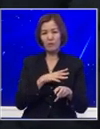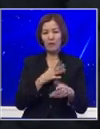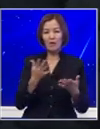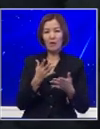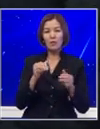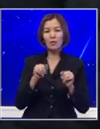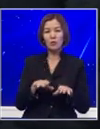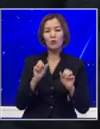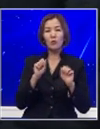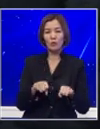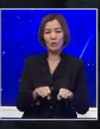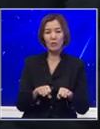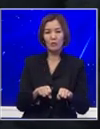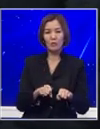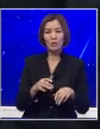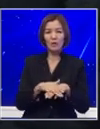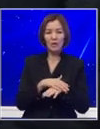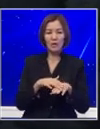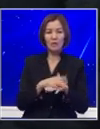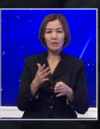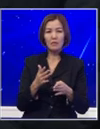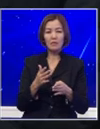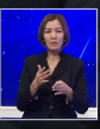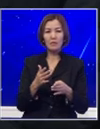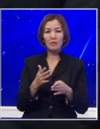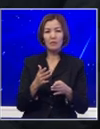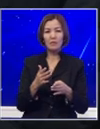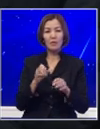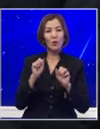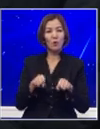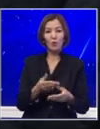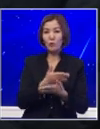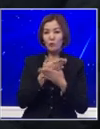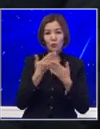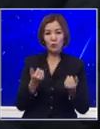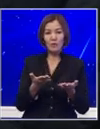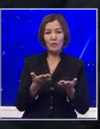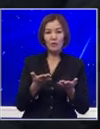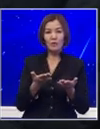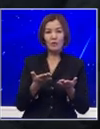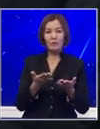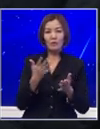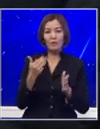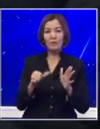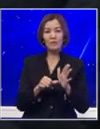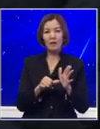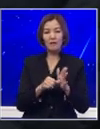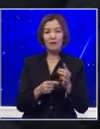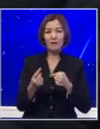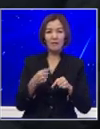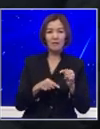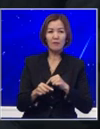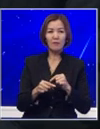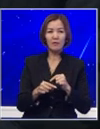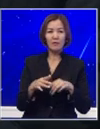çeşüge bolat. Kalktın şıkanday pravası jok ba? 5-6 ümitkör, kasipker